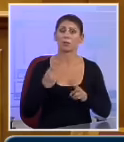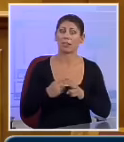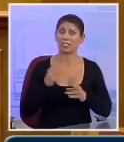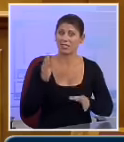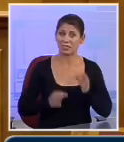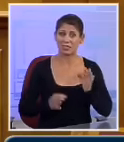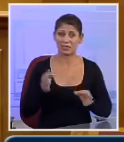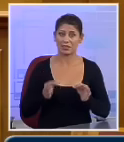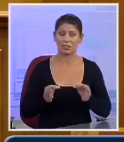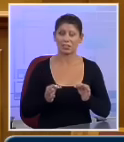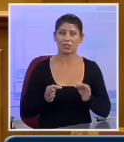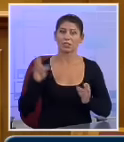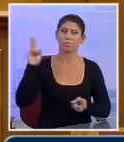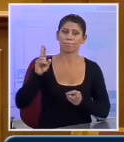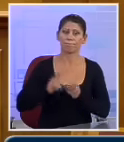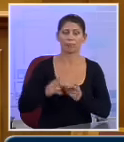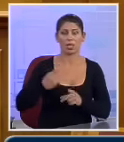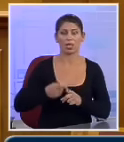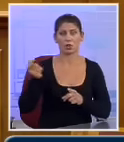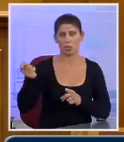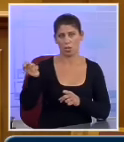συζήτηση για την απομείωση του ελληνικού χρέους.